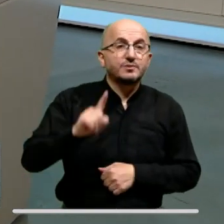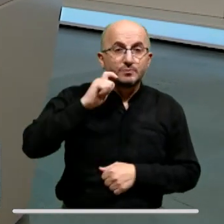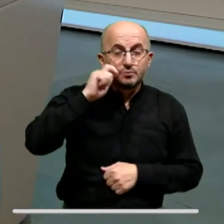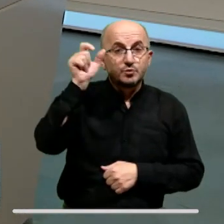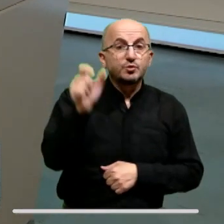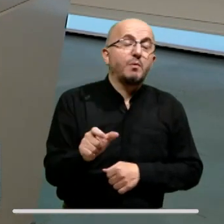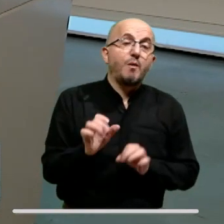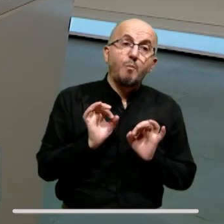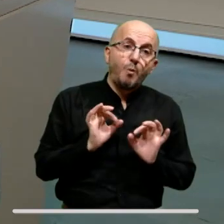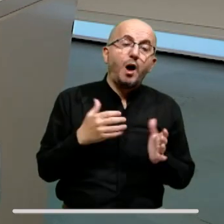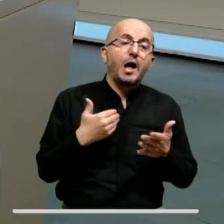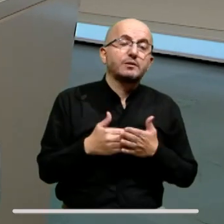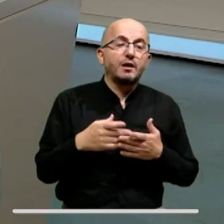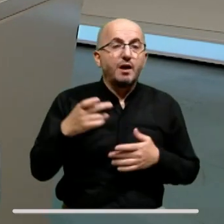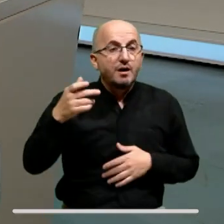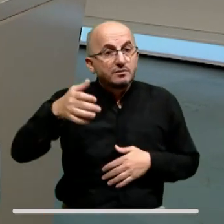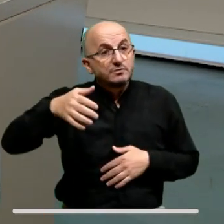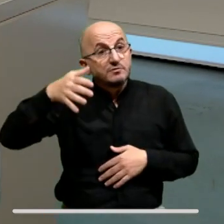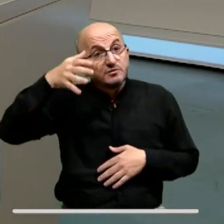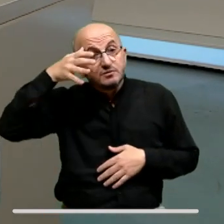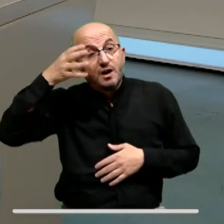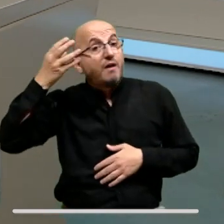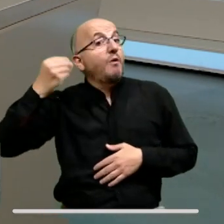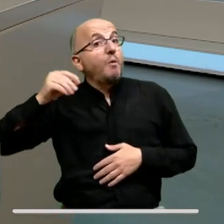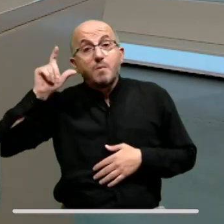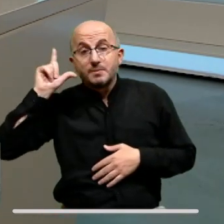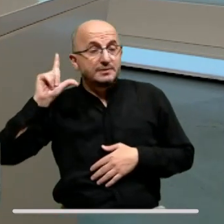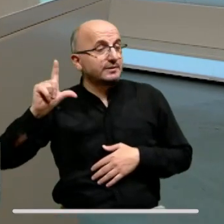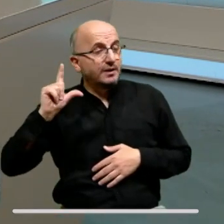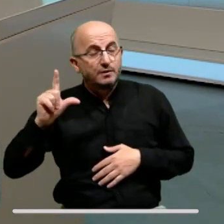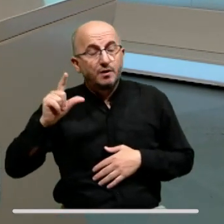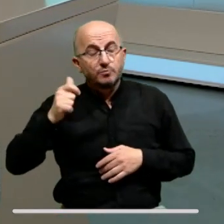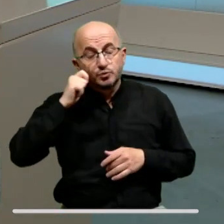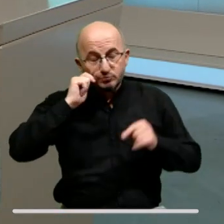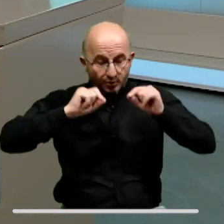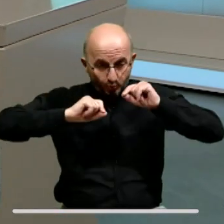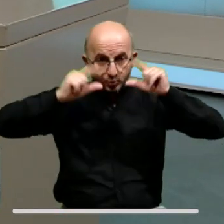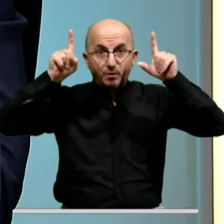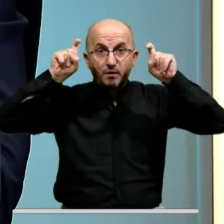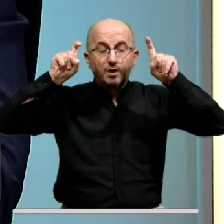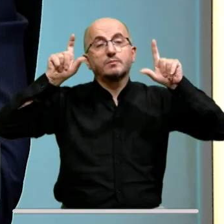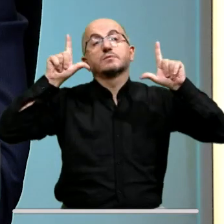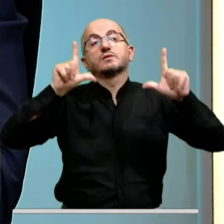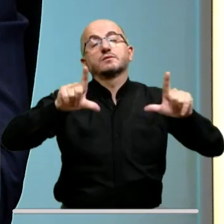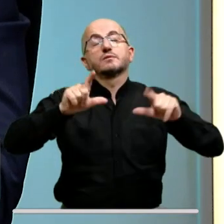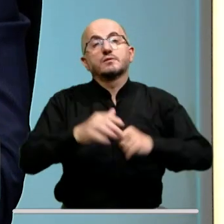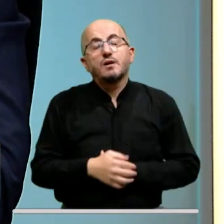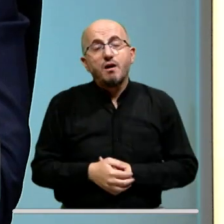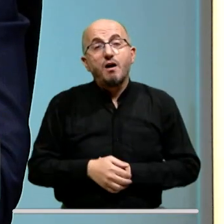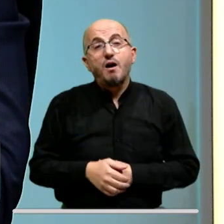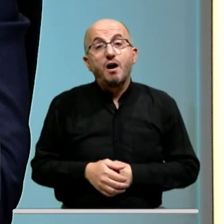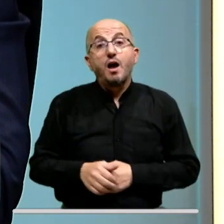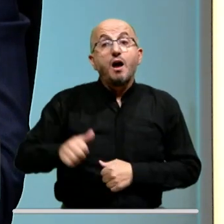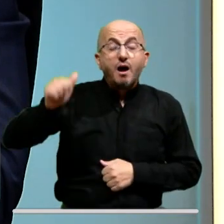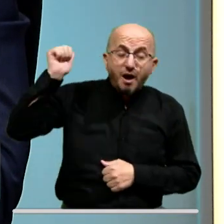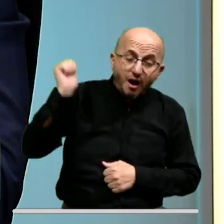da bu kadar gerçekten saf olmaması gerekiyor. Müslümanın da biraz uyanık olması gerekiyor. Yani her hayır